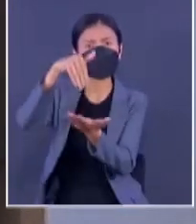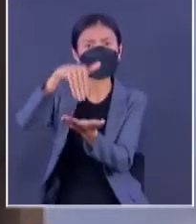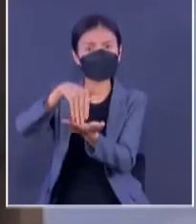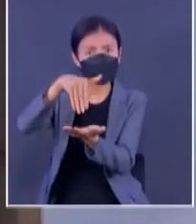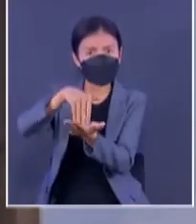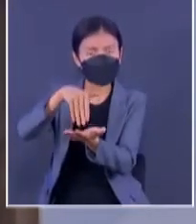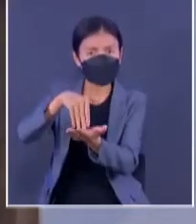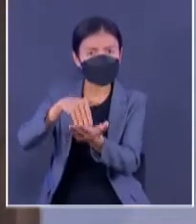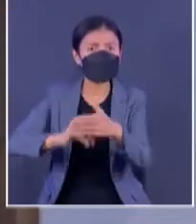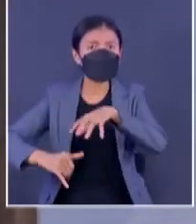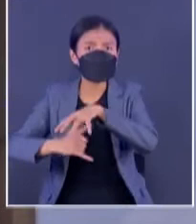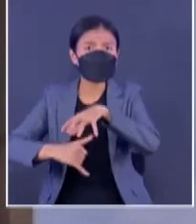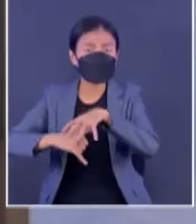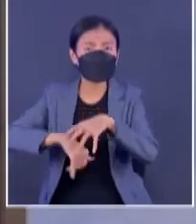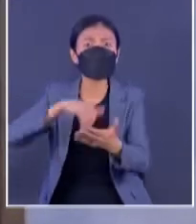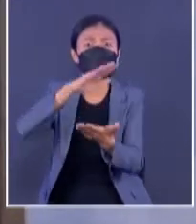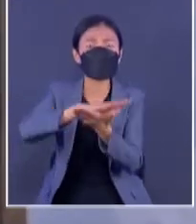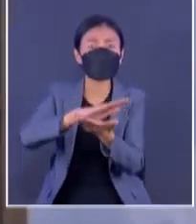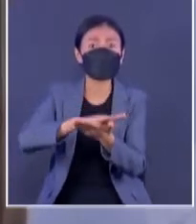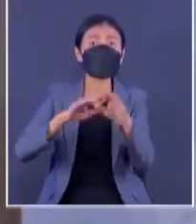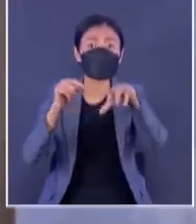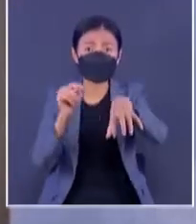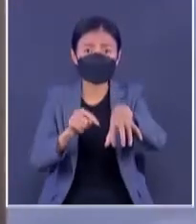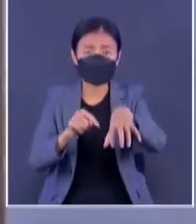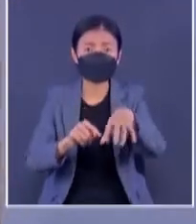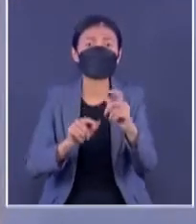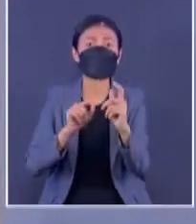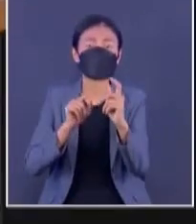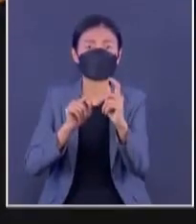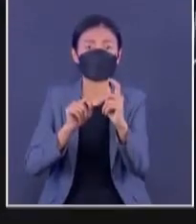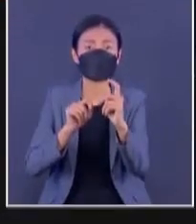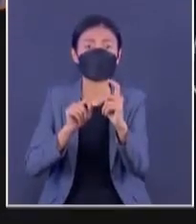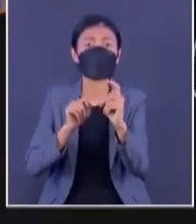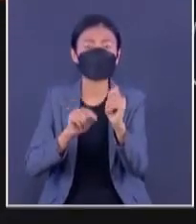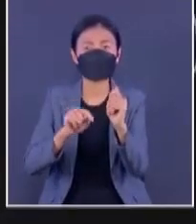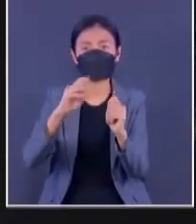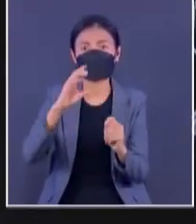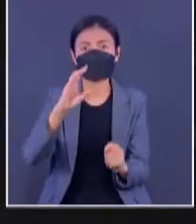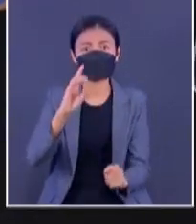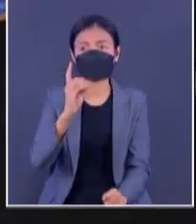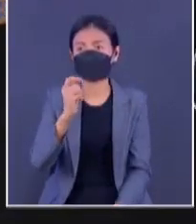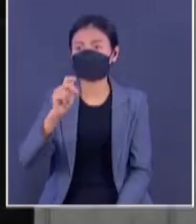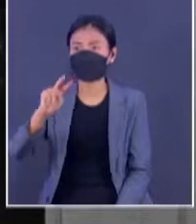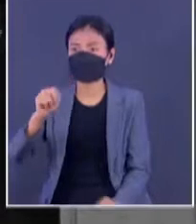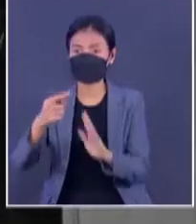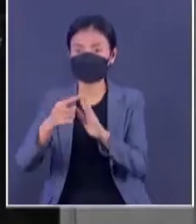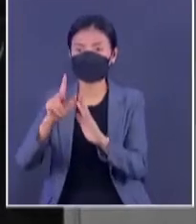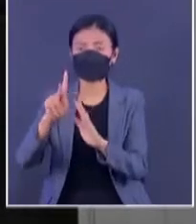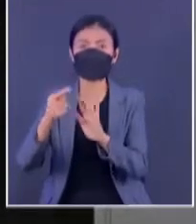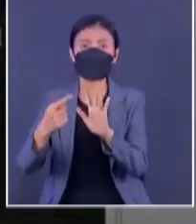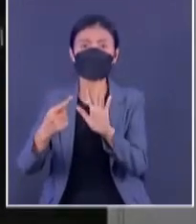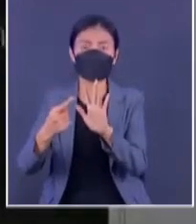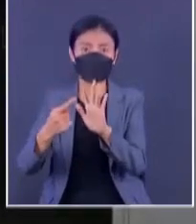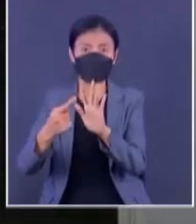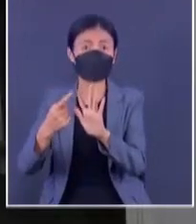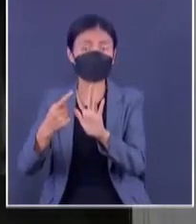งเรียนวัดโพชัยหมู่ที่5บ้านหัวฝายตำบลดอนกอกมีการสร้างห้องน้ำทั้งหมด6ห้องนะครับมีราค